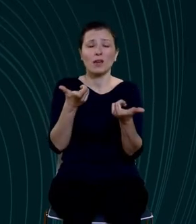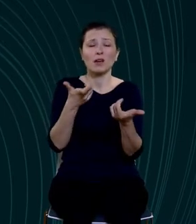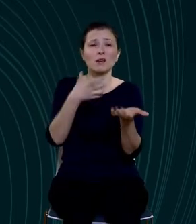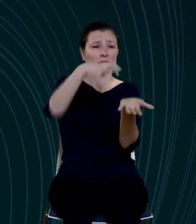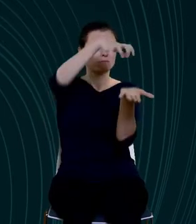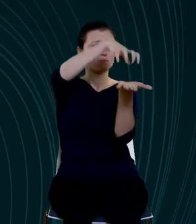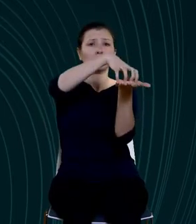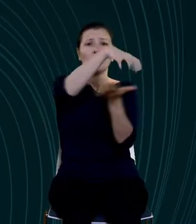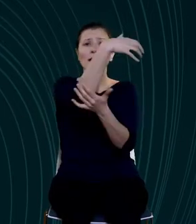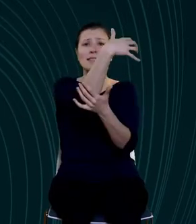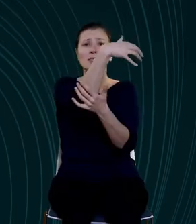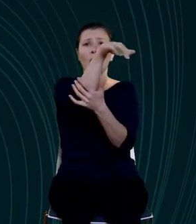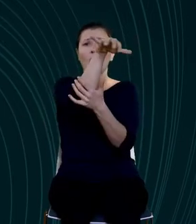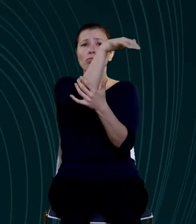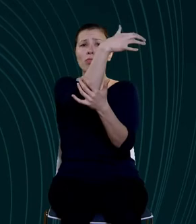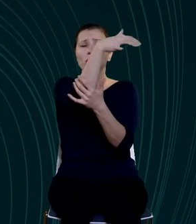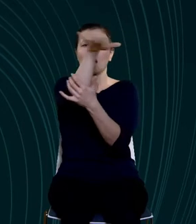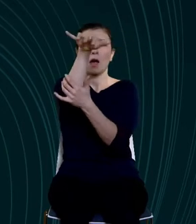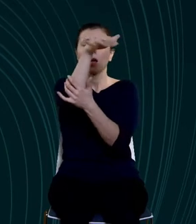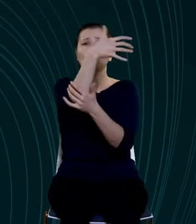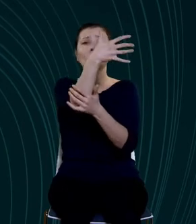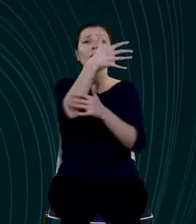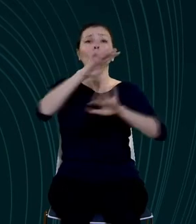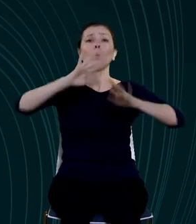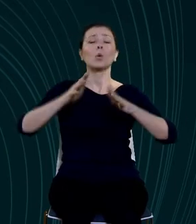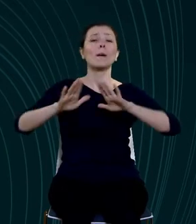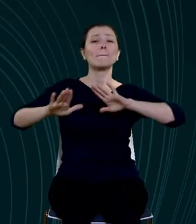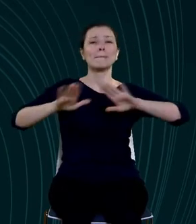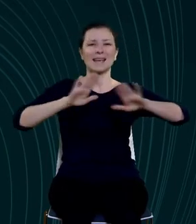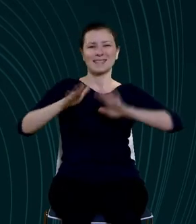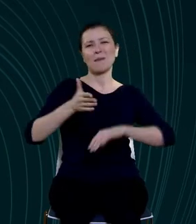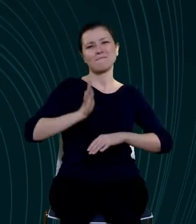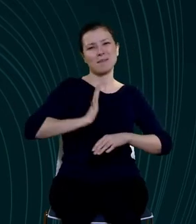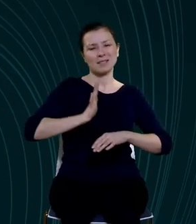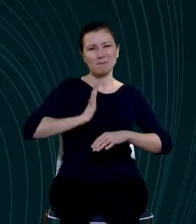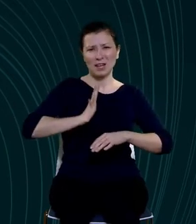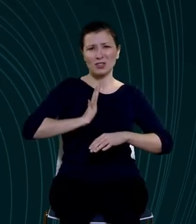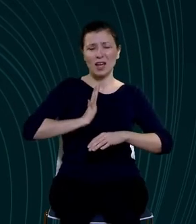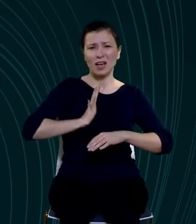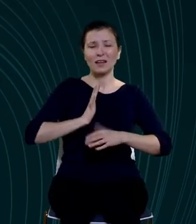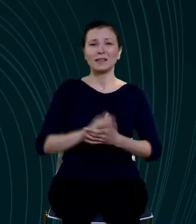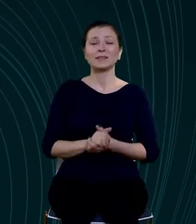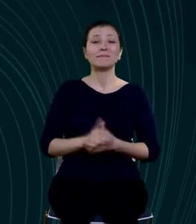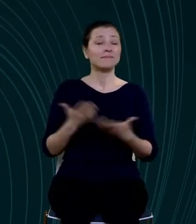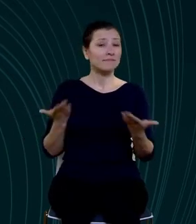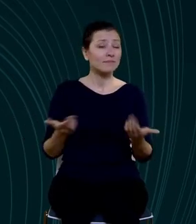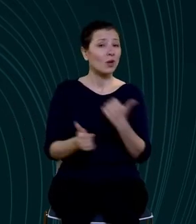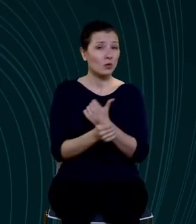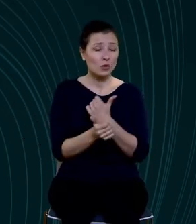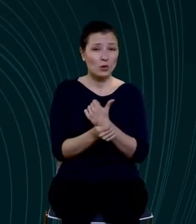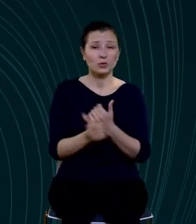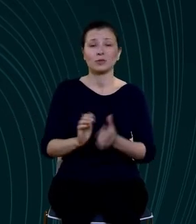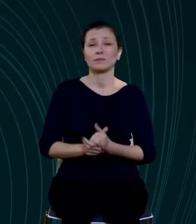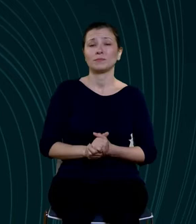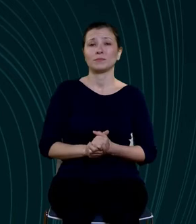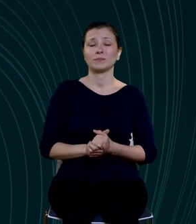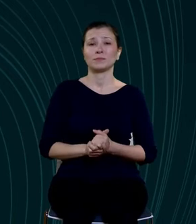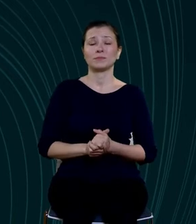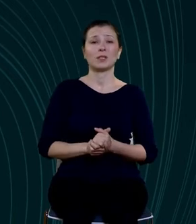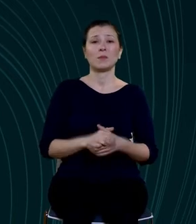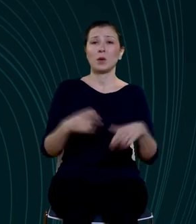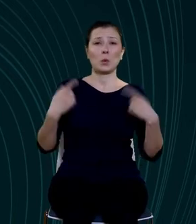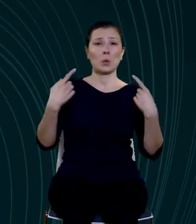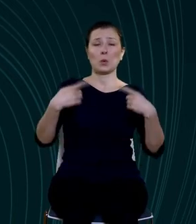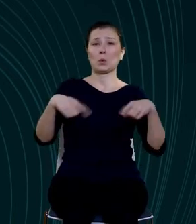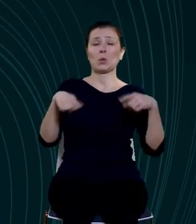sondy powinny być miejscami bezpiecznymi. Bezpiecznymi w dosłownym tego słowa znaczeniu, w taki sposób, aby nie doszło